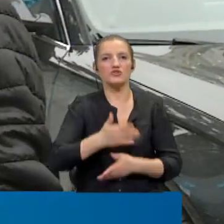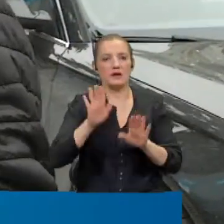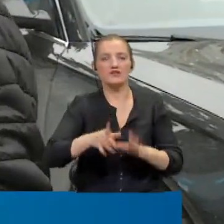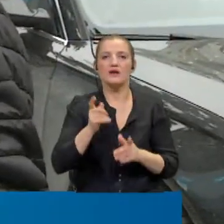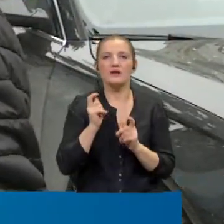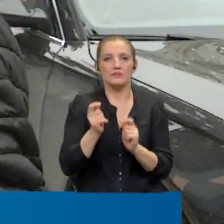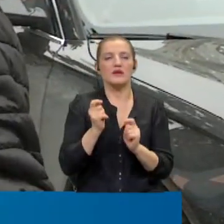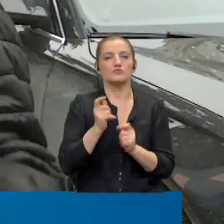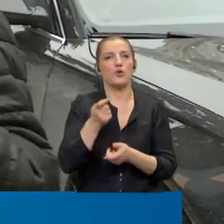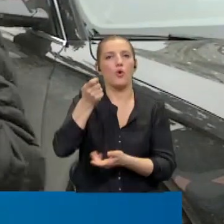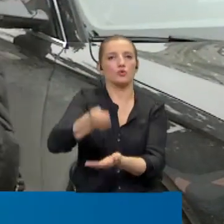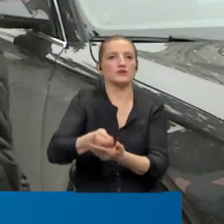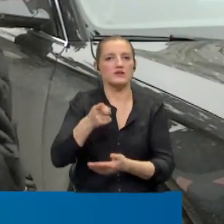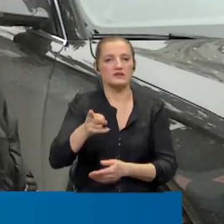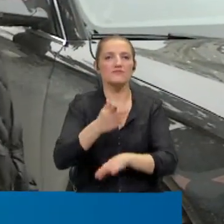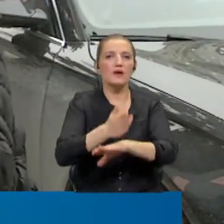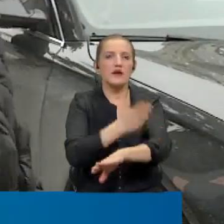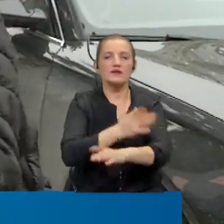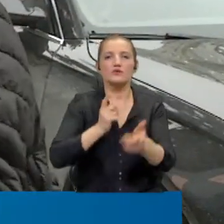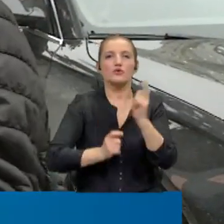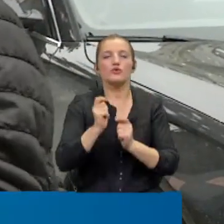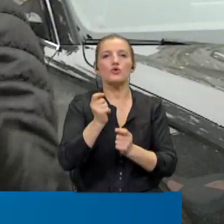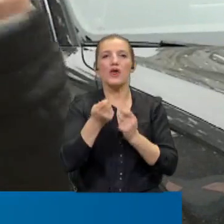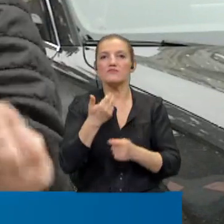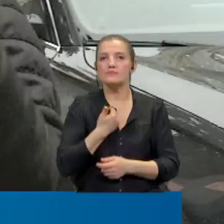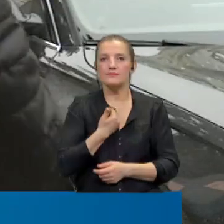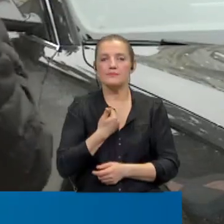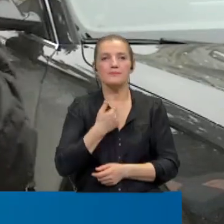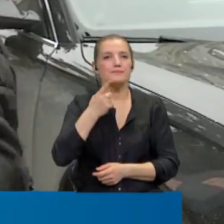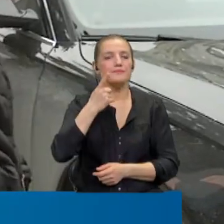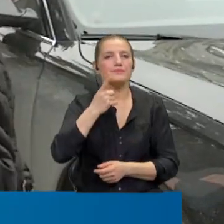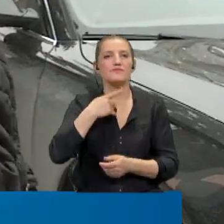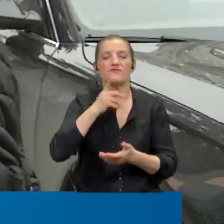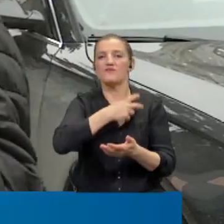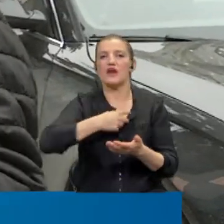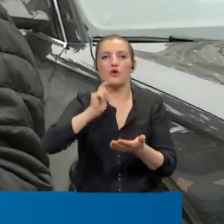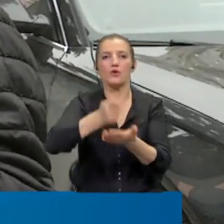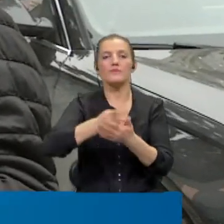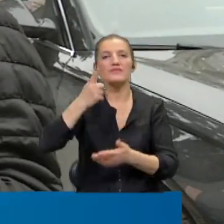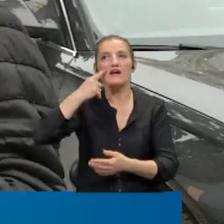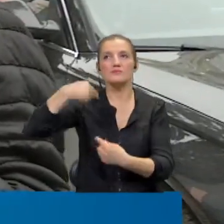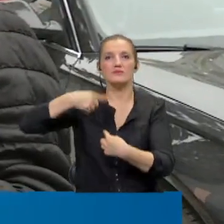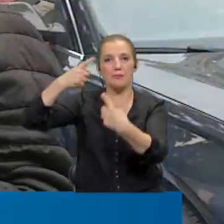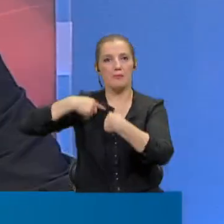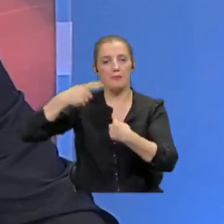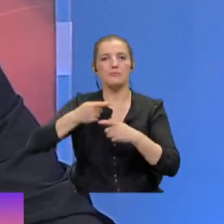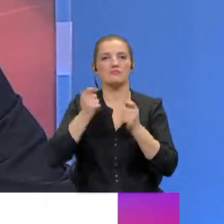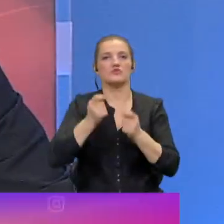Ödeyeceğiz mecburen görevimiz vatandaşlık yerimiz bizim vergiler ödemek devlet denize bakmak zorunda